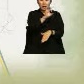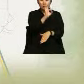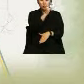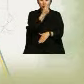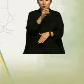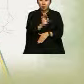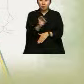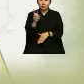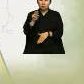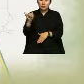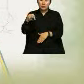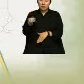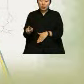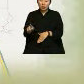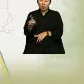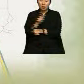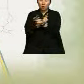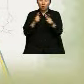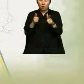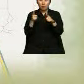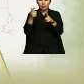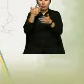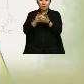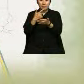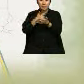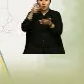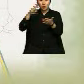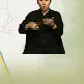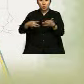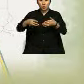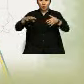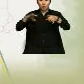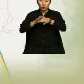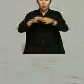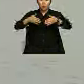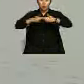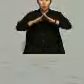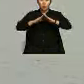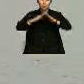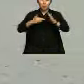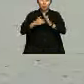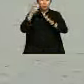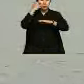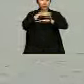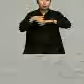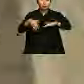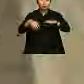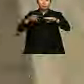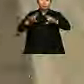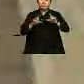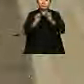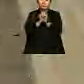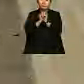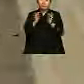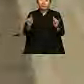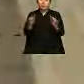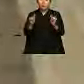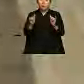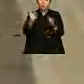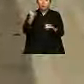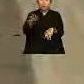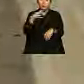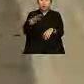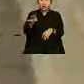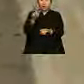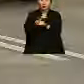사이 하남시 선동 IC와 남양주시를 잇는 위치에 들어설 예정입니다. 따라서 해당 주민들은 미사, 위례,